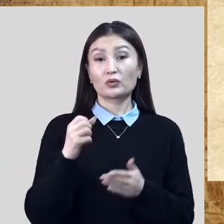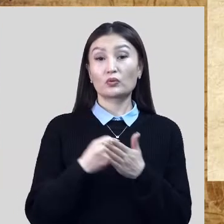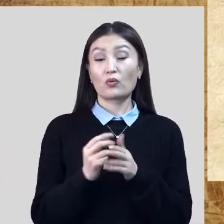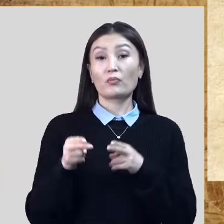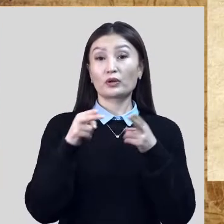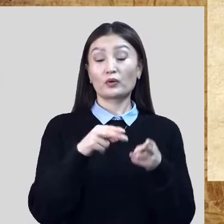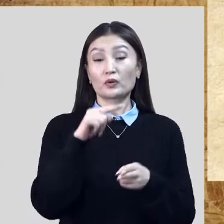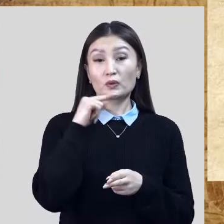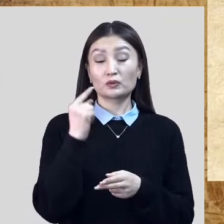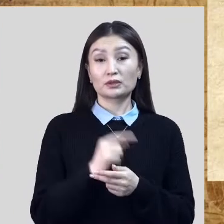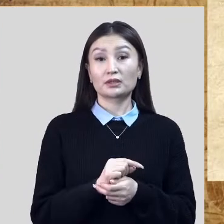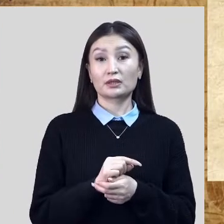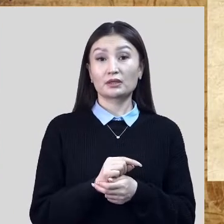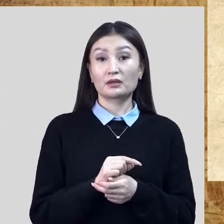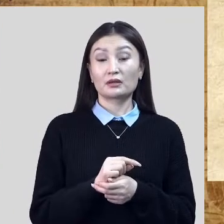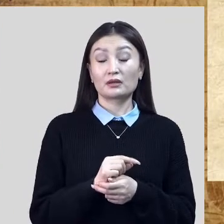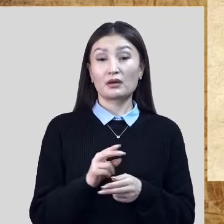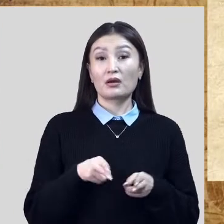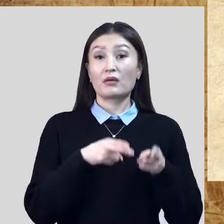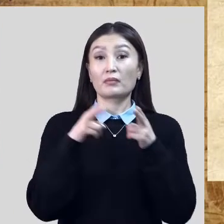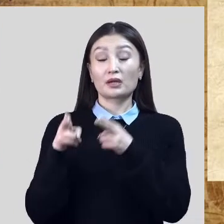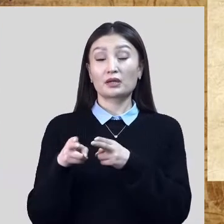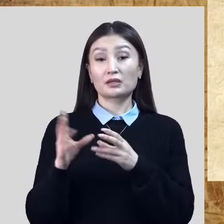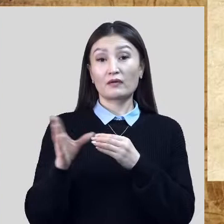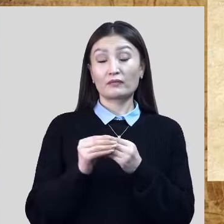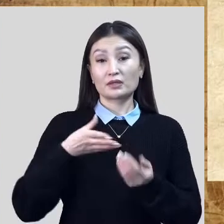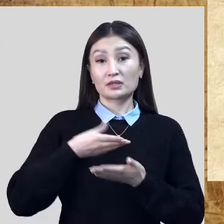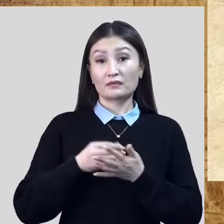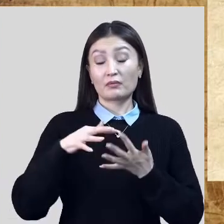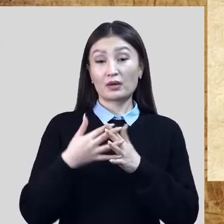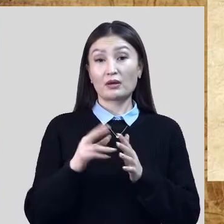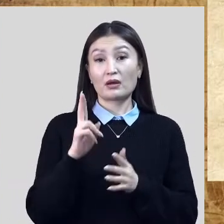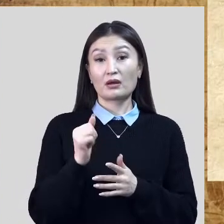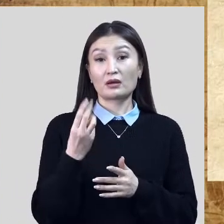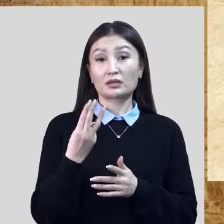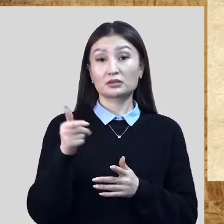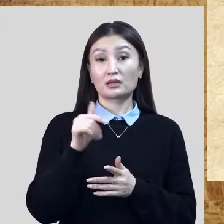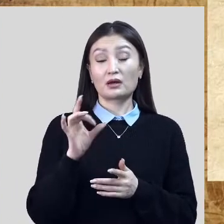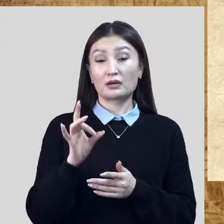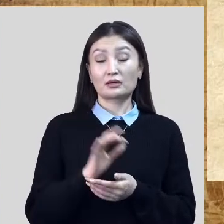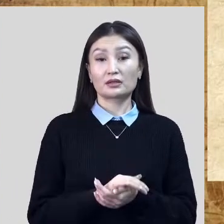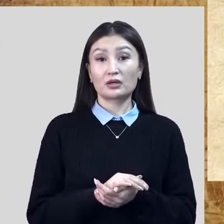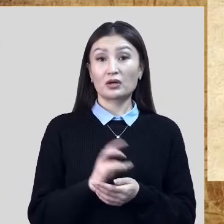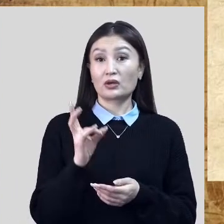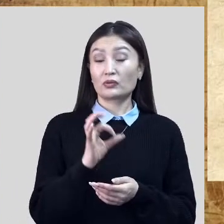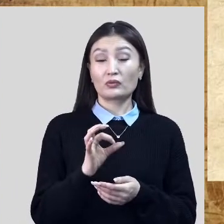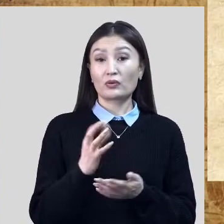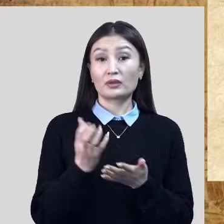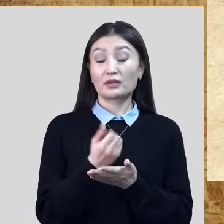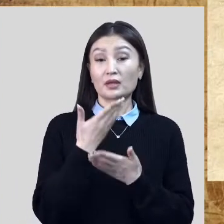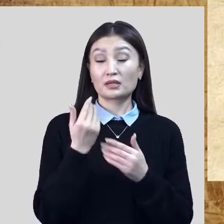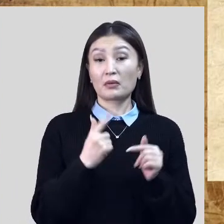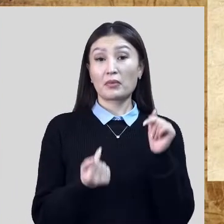прихода русских войск на Алай перекочевала вместе со своим аилом в Кашгар. Однако, не найдя